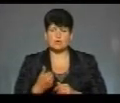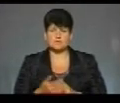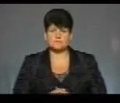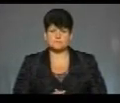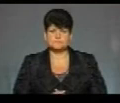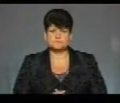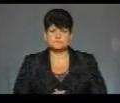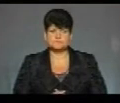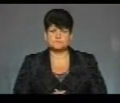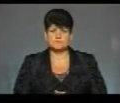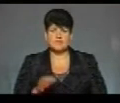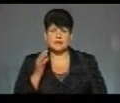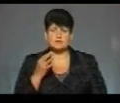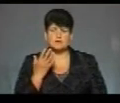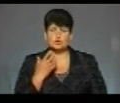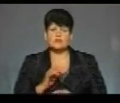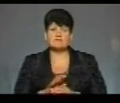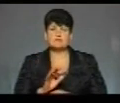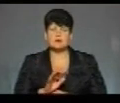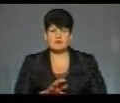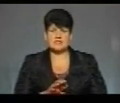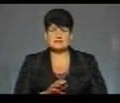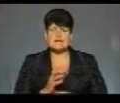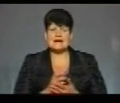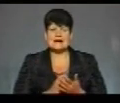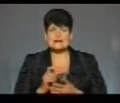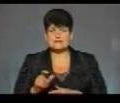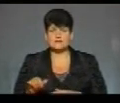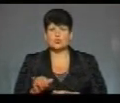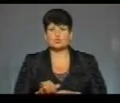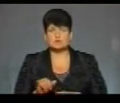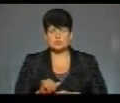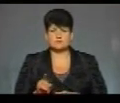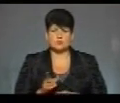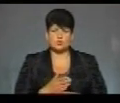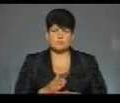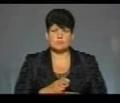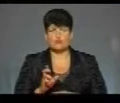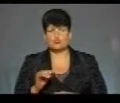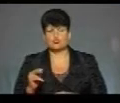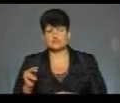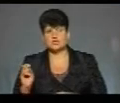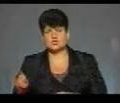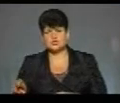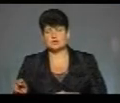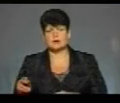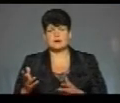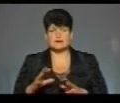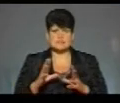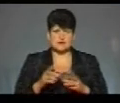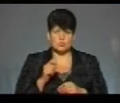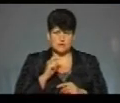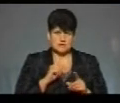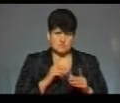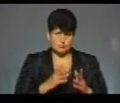і, власне, нагадайте, коли відправляють резервістів і куди, і що ми розмежували, де Бучач, де в нас загальноукраїнські